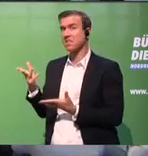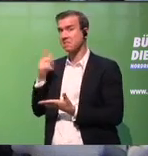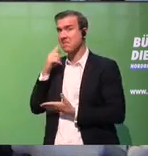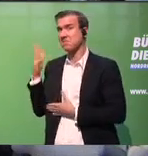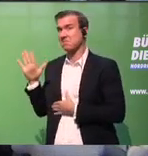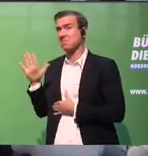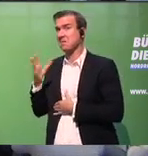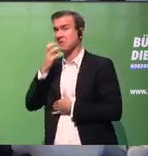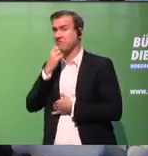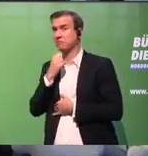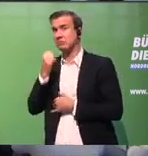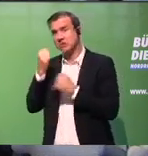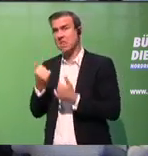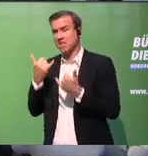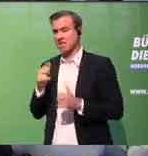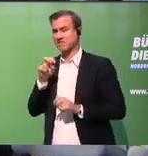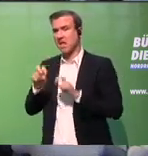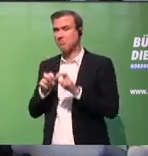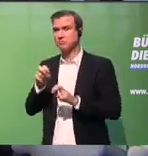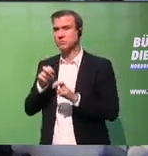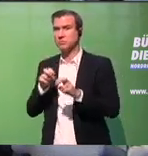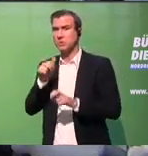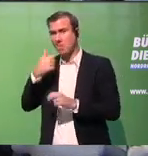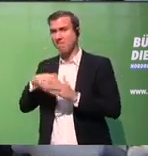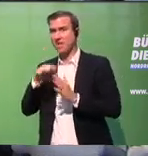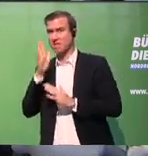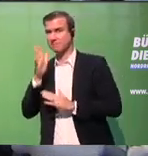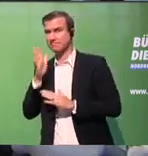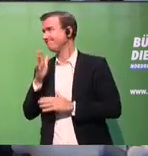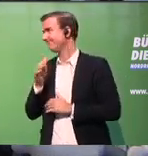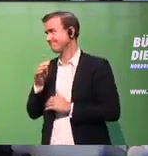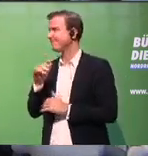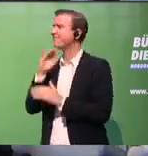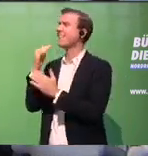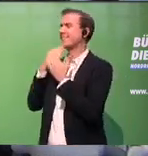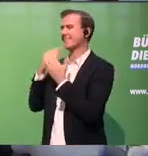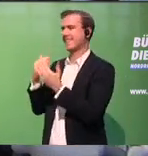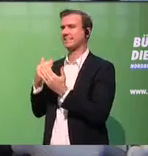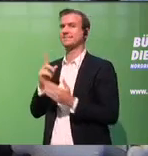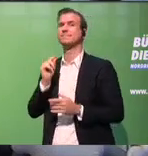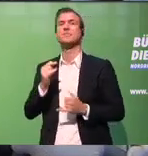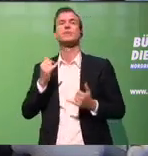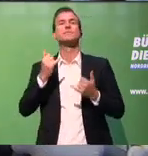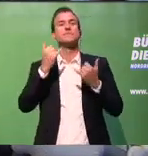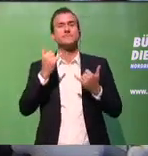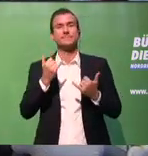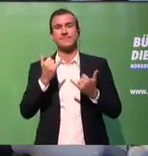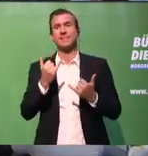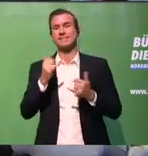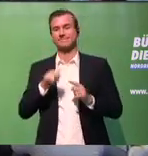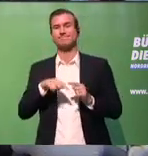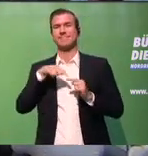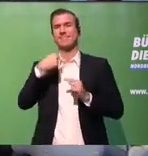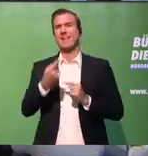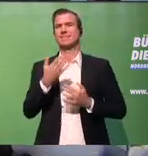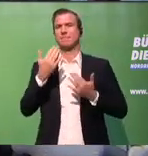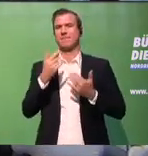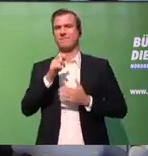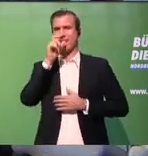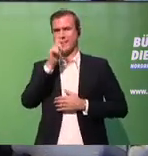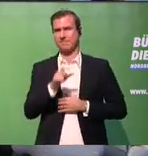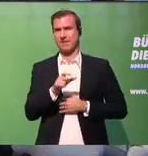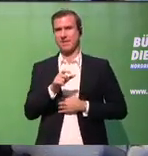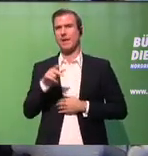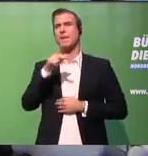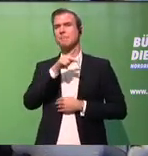jetzt nutzen, nochmal zu sprechen. Vielen Dank. Damit kommen wir zum nächsten Bewerber. Das